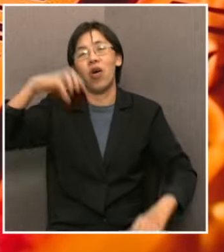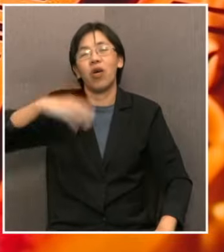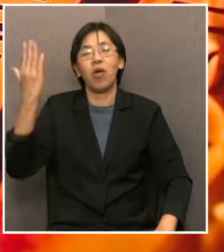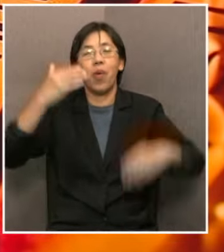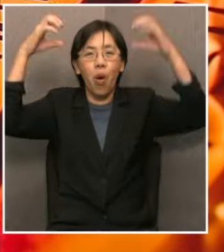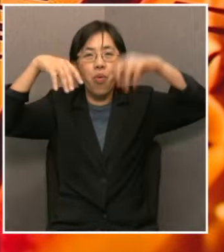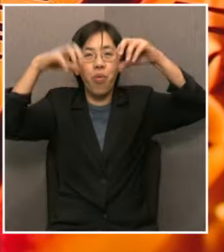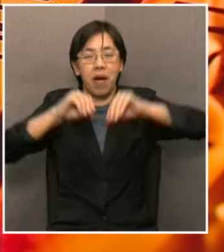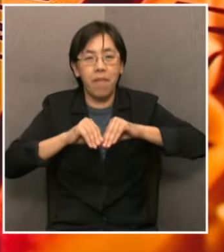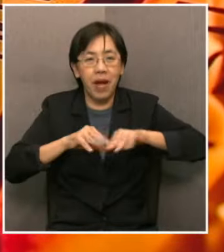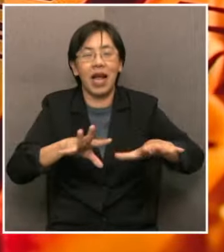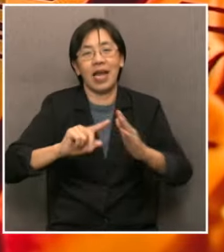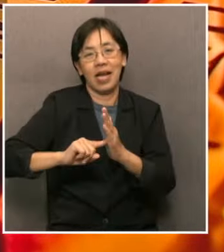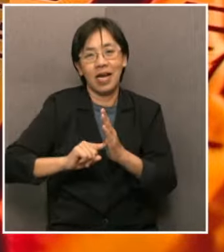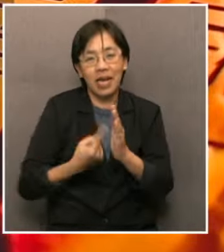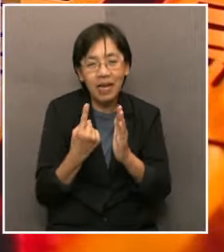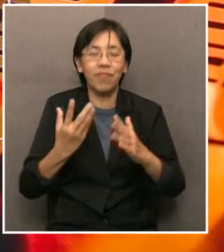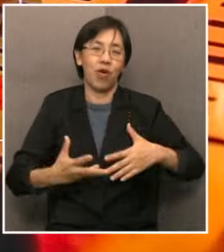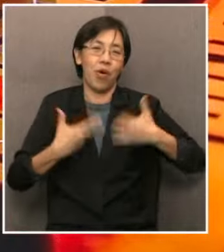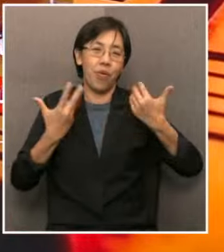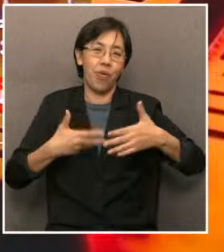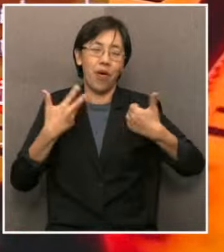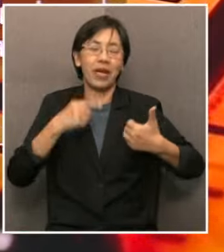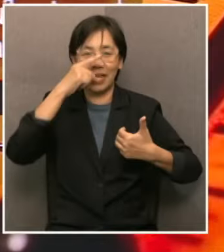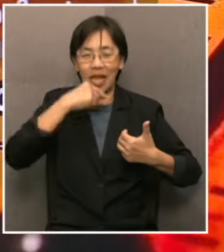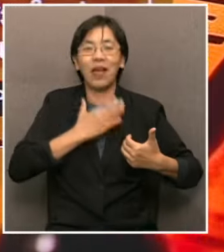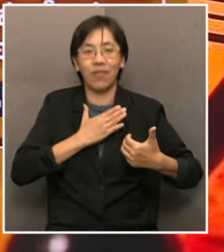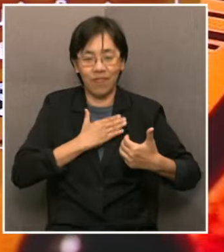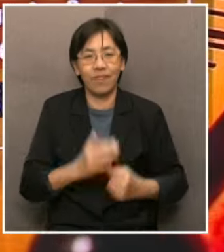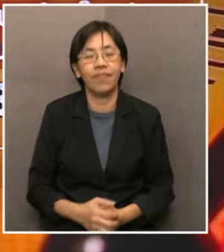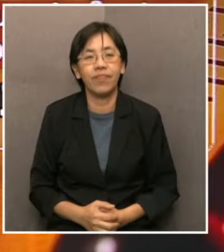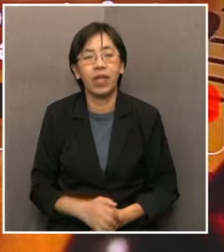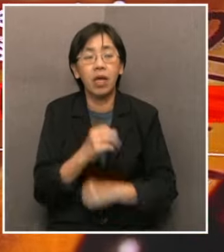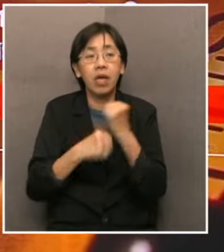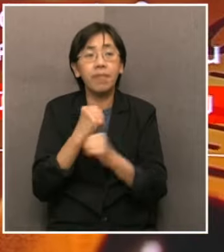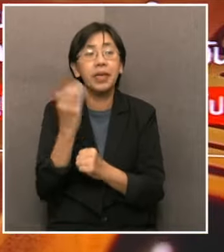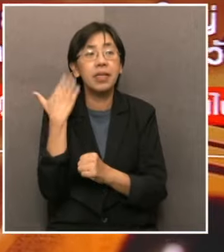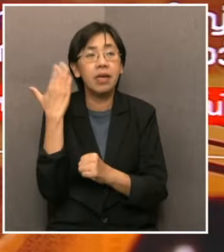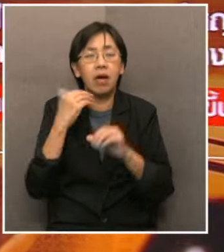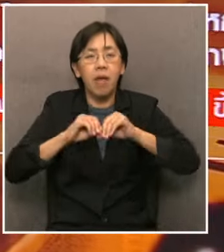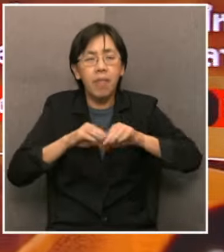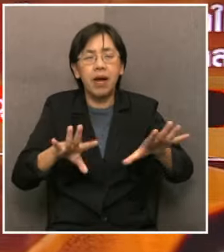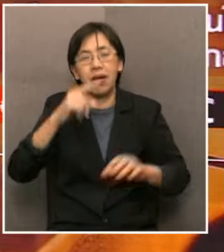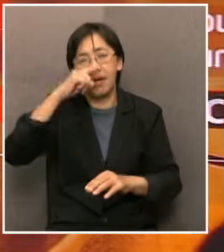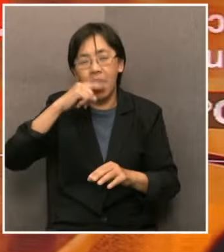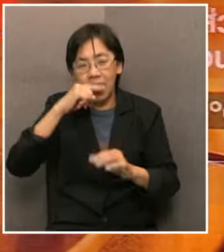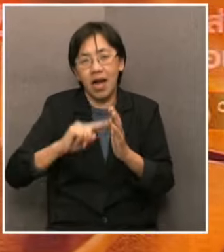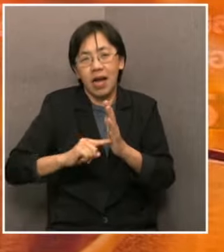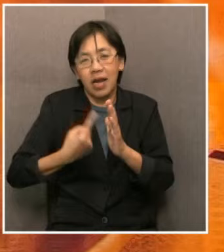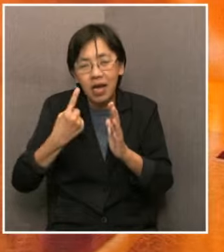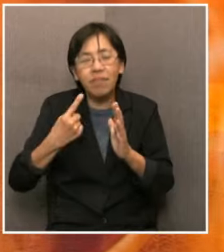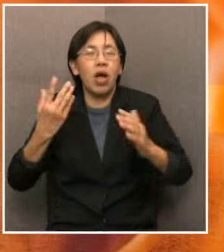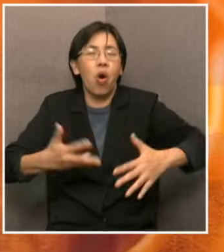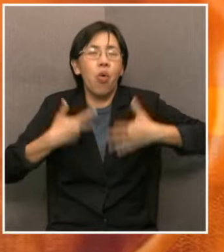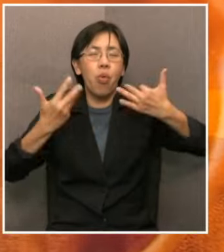นิยมมทยาจะประกาศให้เราเข้าสู่หน้าร้อย่เป็ถามกนั่นเองนะครับถยอนกไปดปที่แล้มีกประกาศวประเทศไยเข้าสู่หนาร้ใ